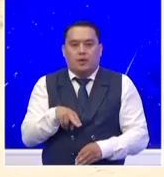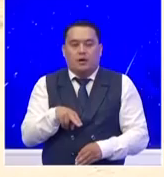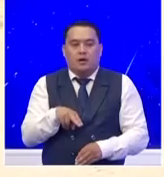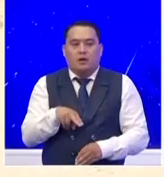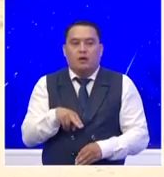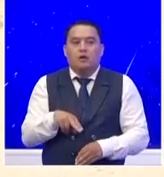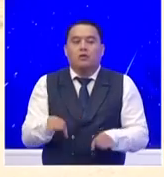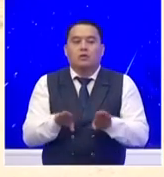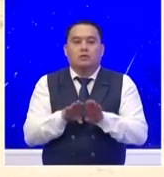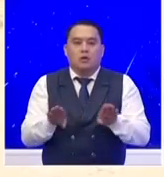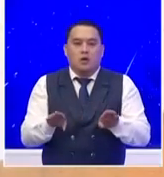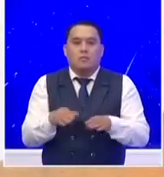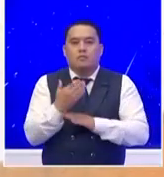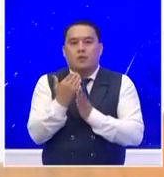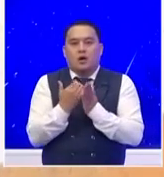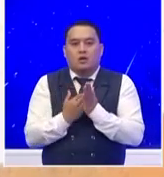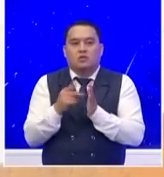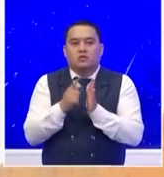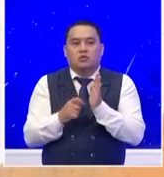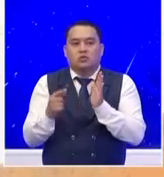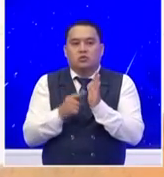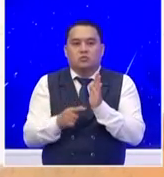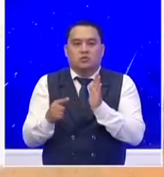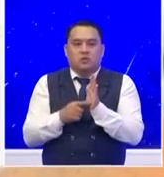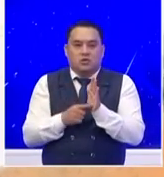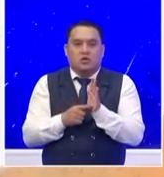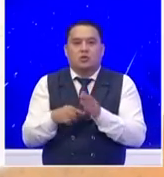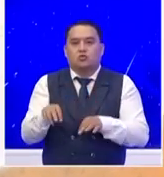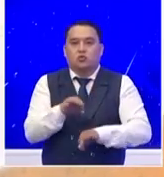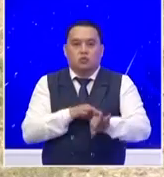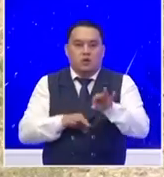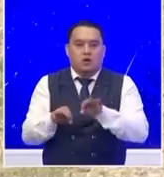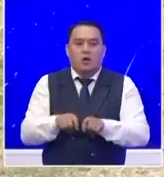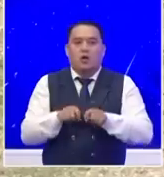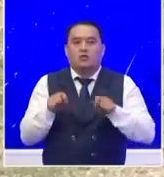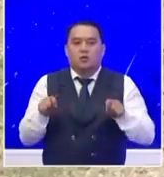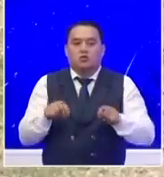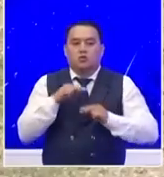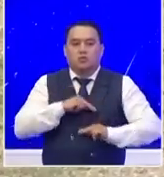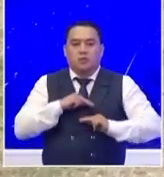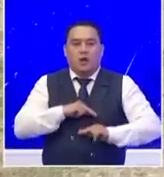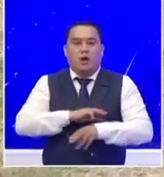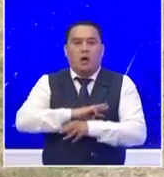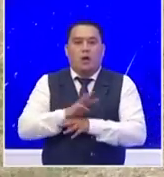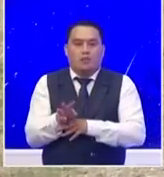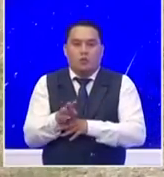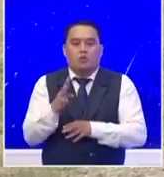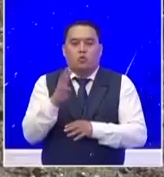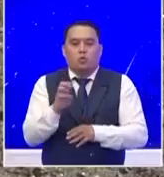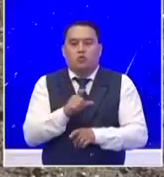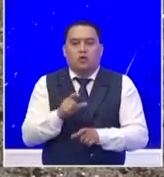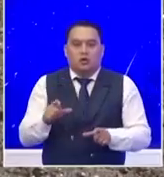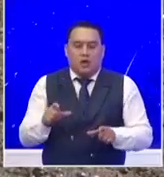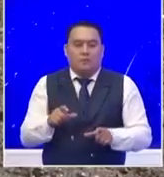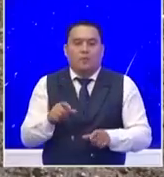мәліметінше атаулы бағдарлама аясында 787 жаңа жұмыс орнын ашу жоспарланған. Халықты жұмыспен қамту орталығы арқылы 400 азамат